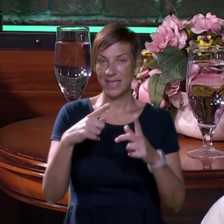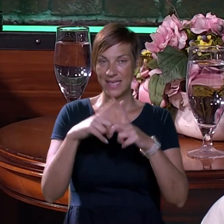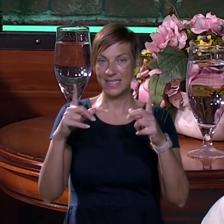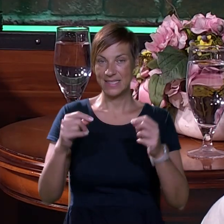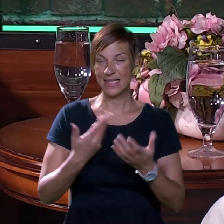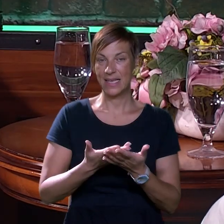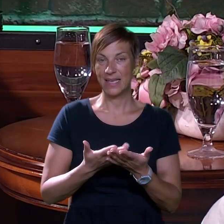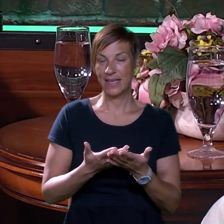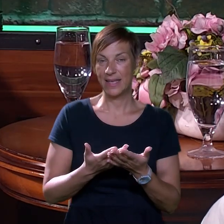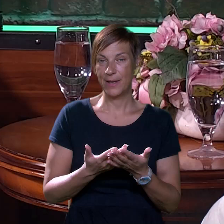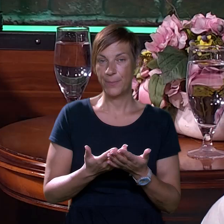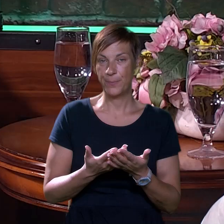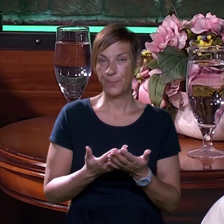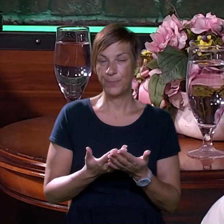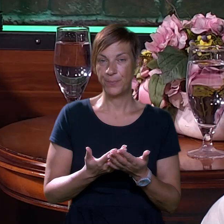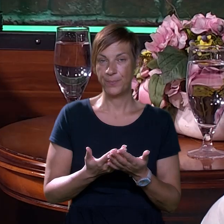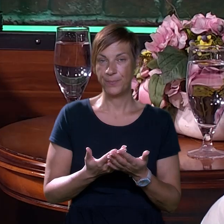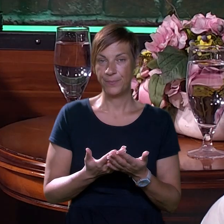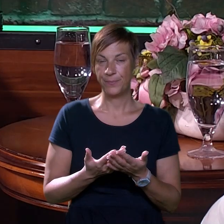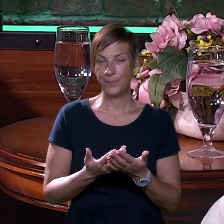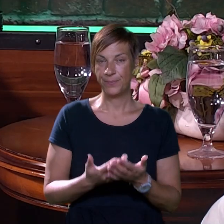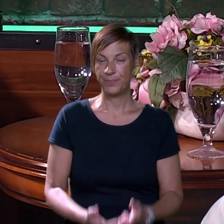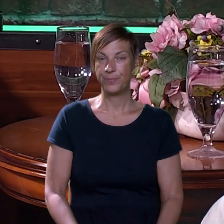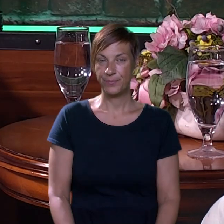slike koja možda u nekakvom